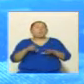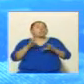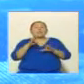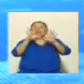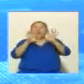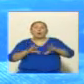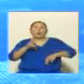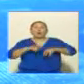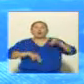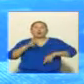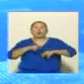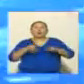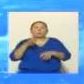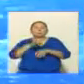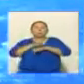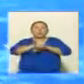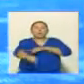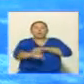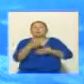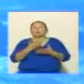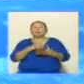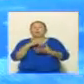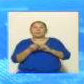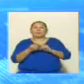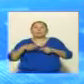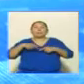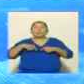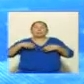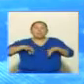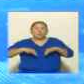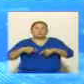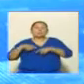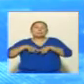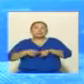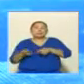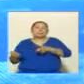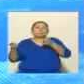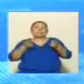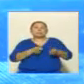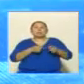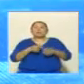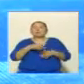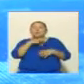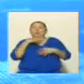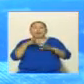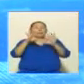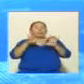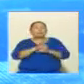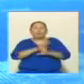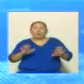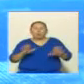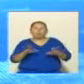жүргізілген құрылыс бұзылды. Жауаптылар жиналып, арнайы техникалармен қиратылды. Тағы қанша нысан заңсыз салынған? Тақырыпты